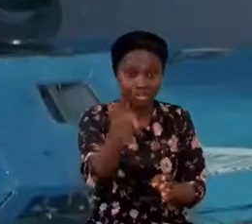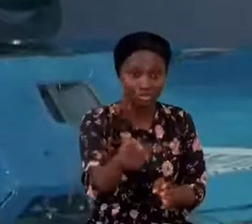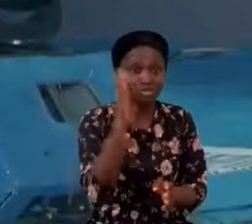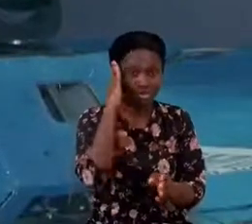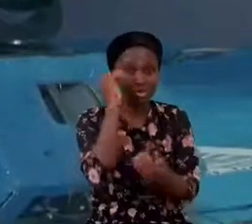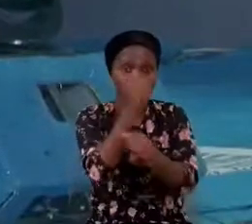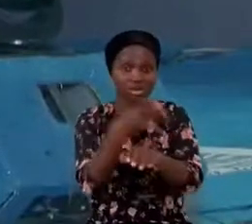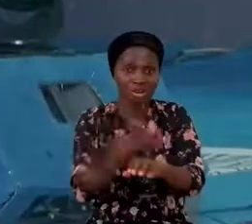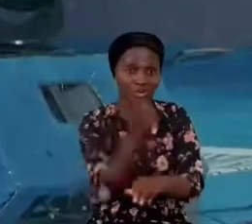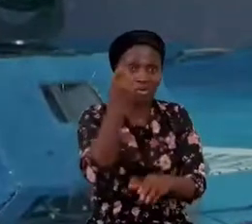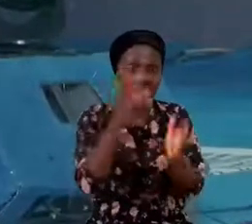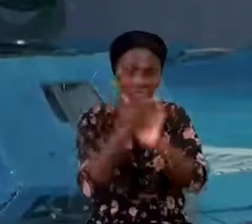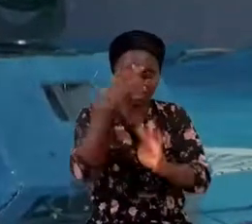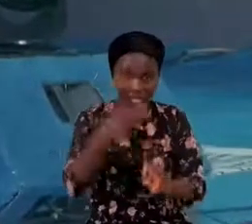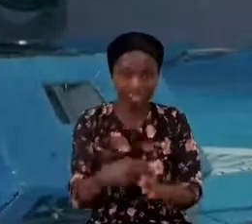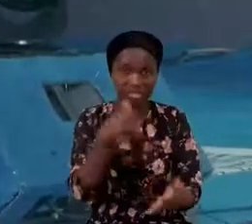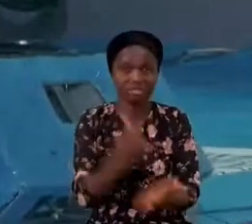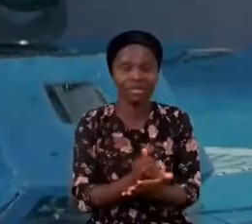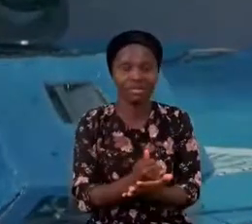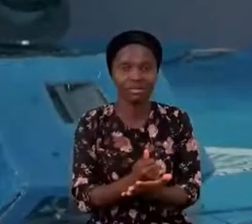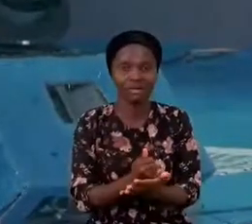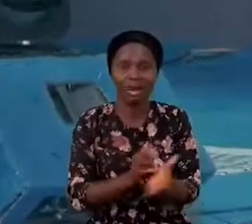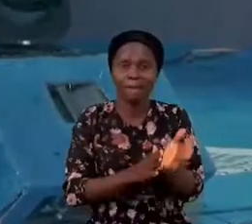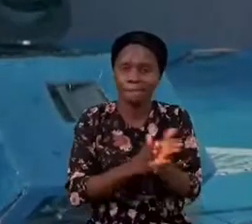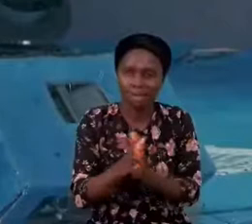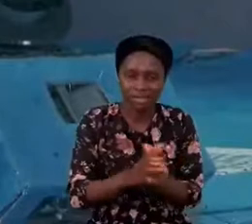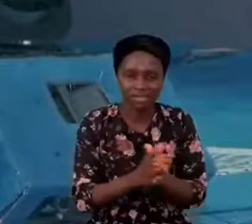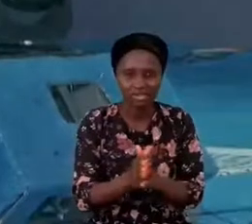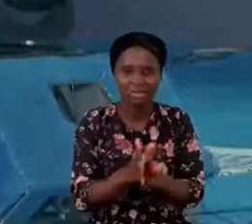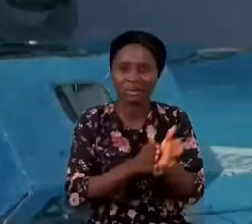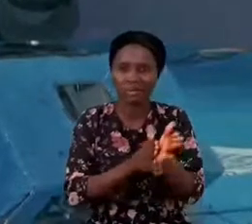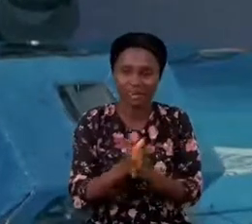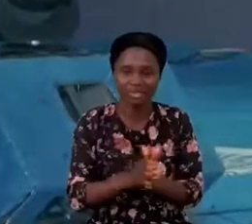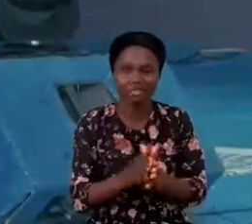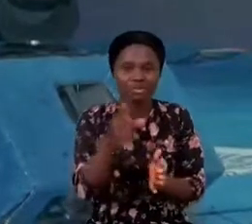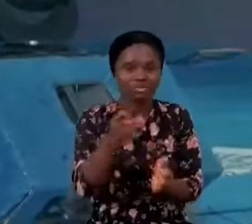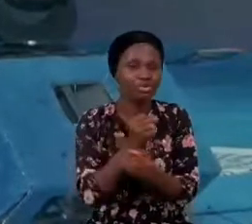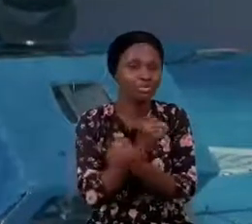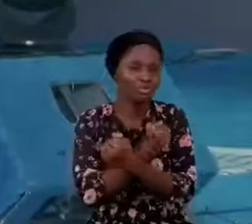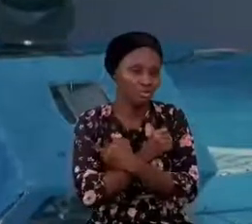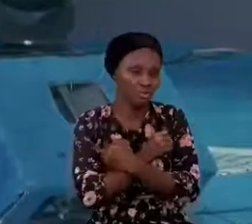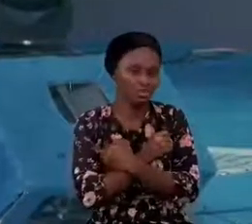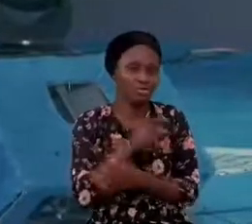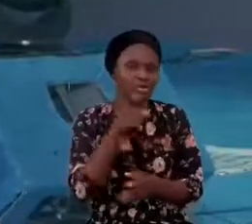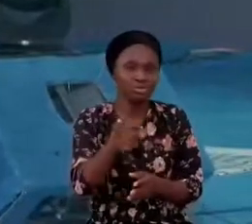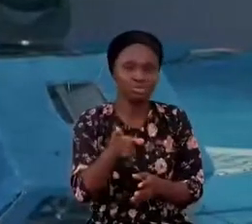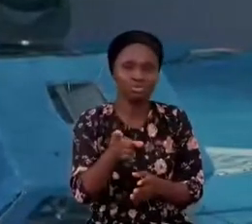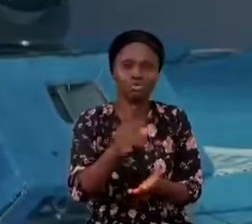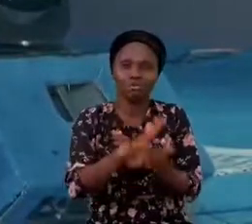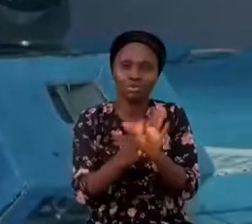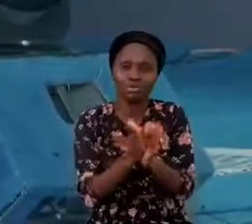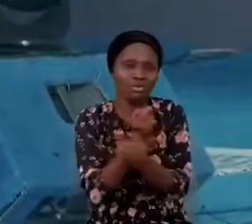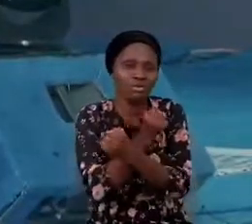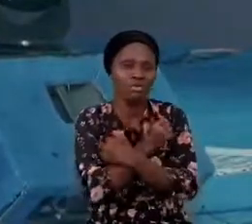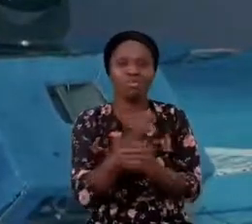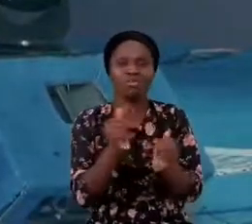passion. Vous aimez, vous devez aimer. Parfois, vous rencontrez quelqu'un pour la première fois. Peut-être quelque chose